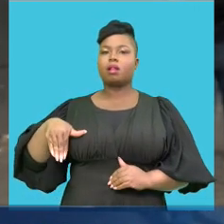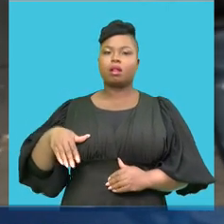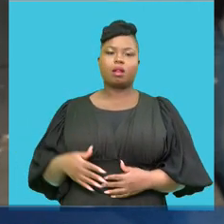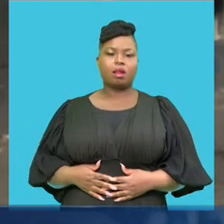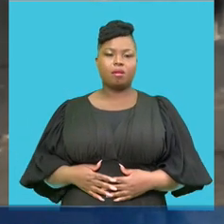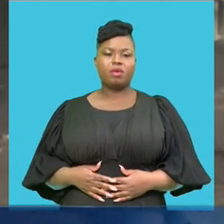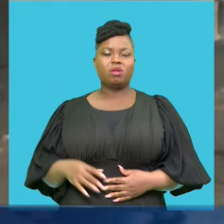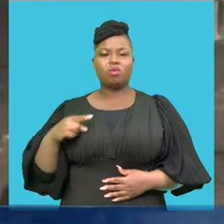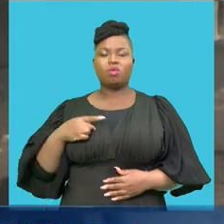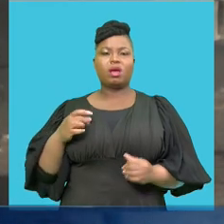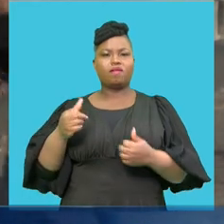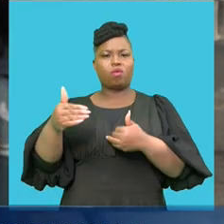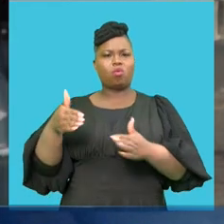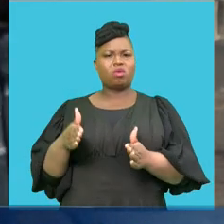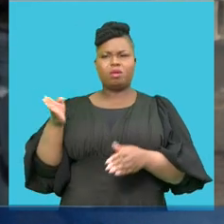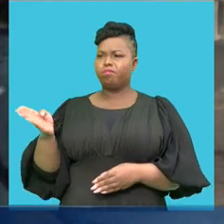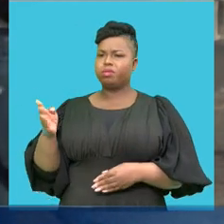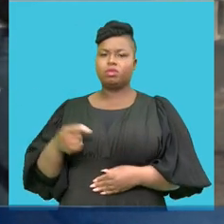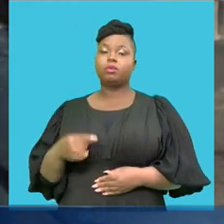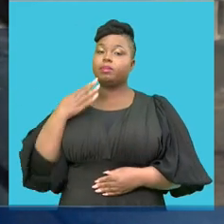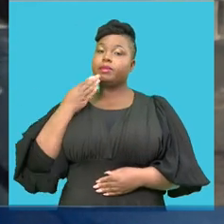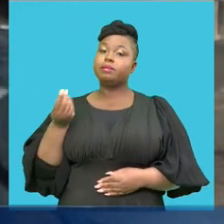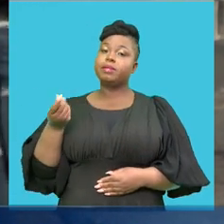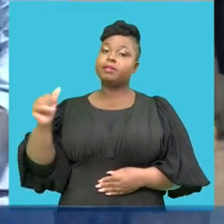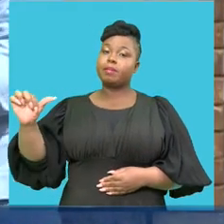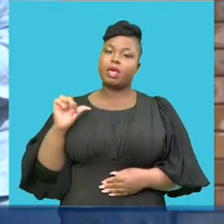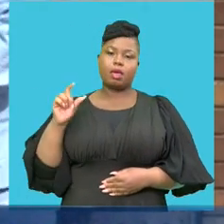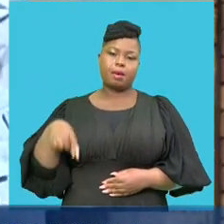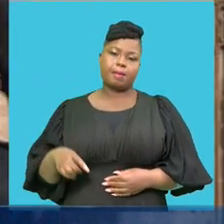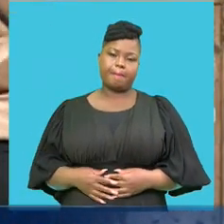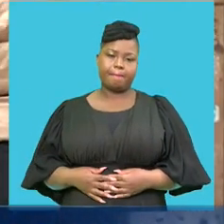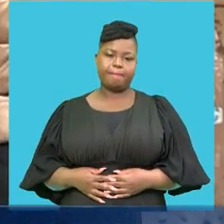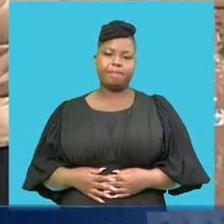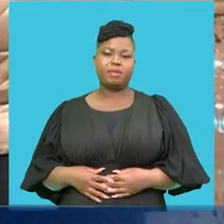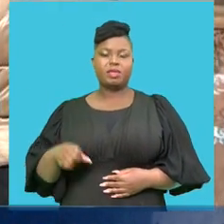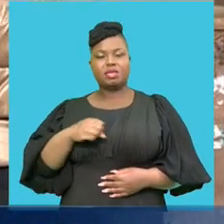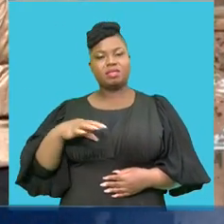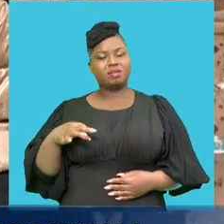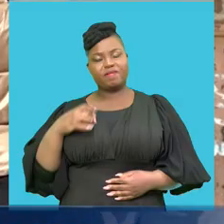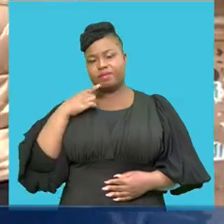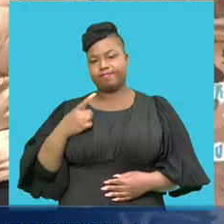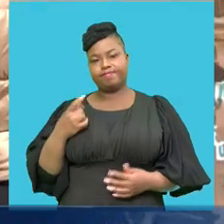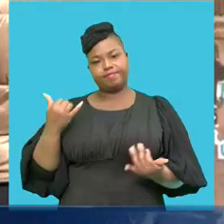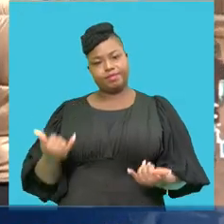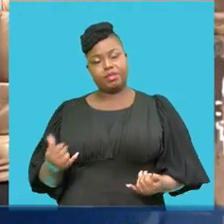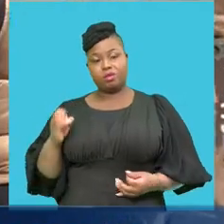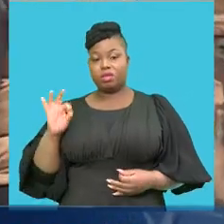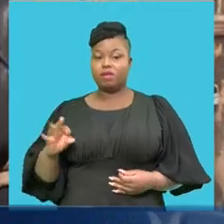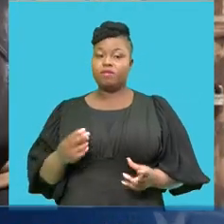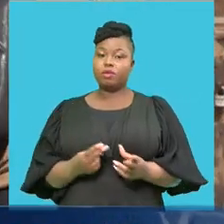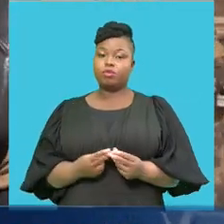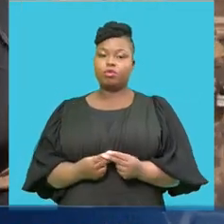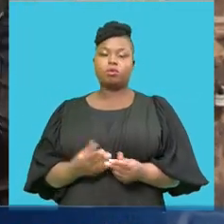nje kubekwa ama-container. So bengicela ukuthi basibuyisele iy'mali zethu. Labasebenzi-ke babese beshaya ikhwele lokuthi uma